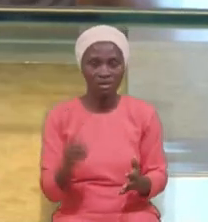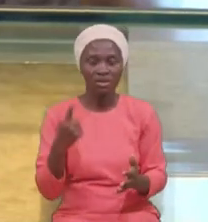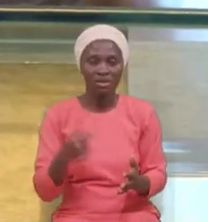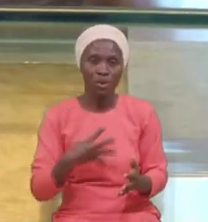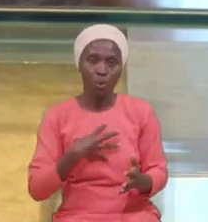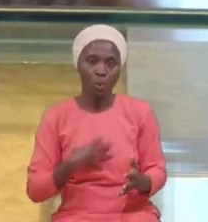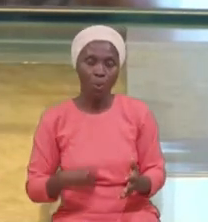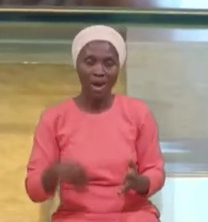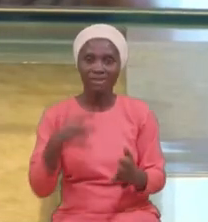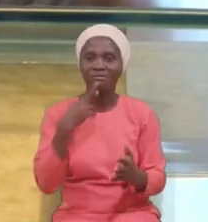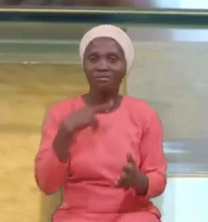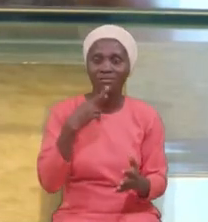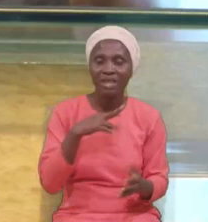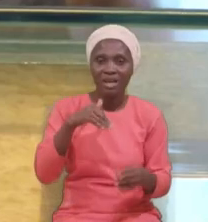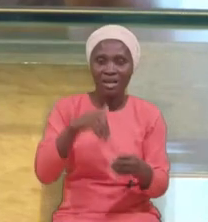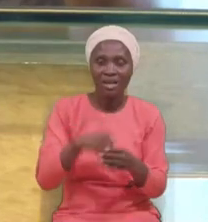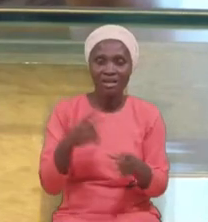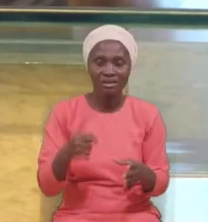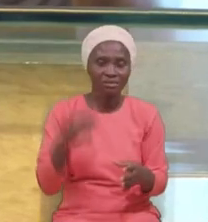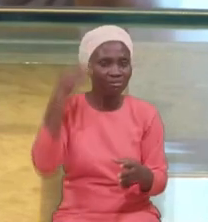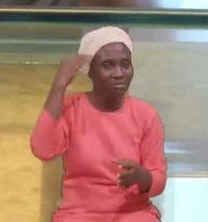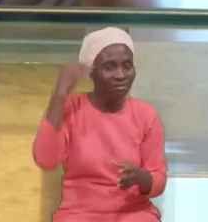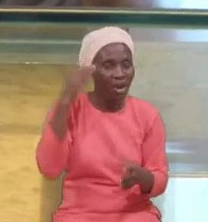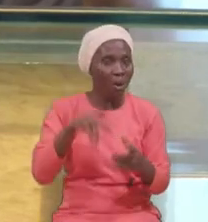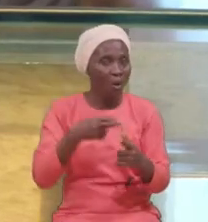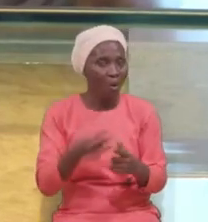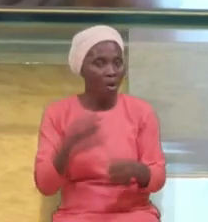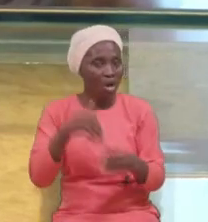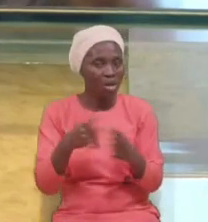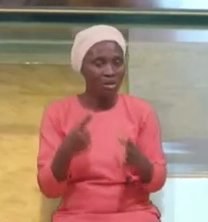tête que ça plaît.